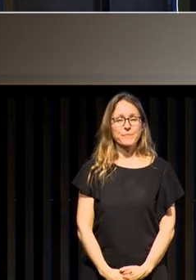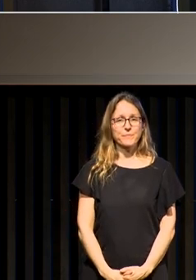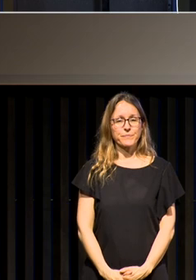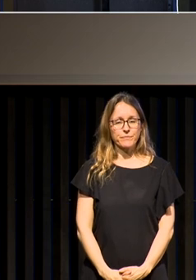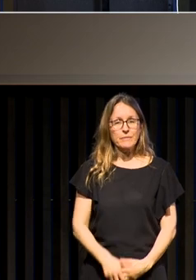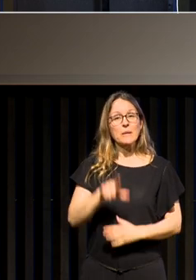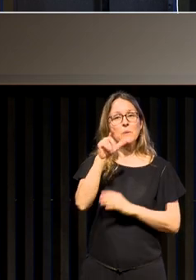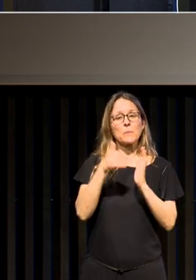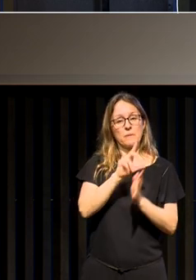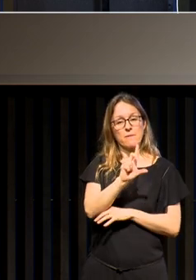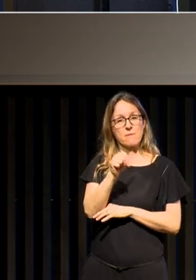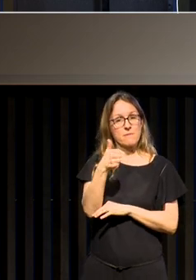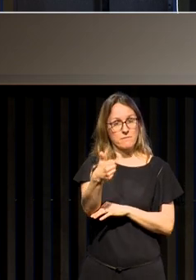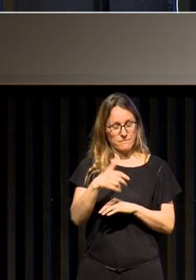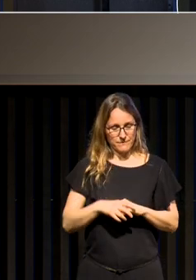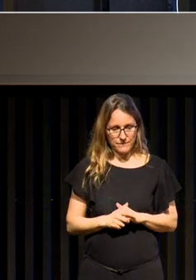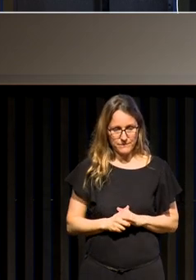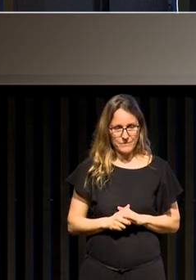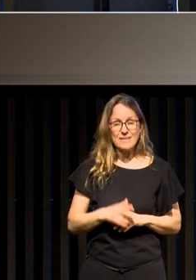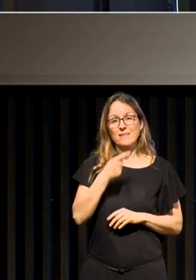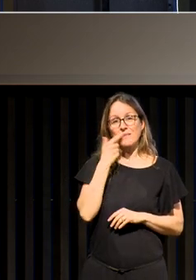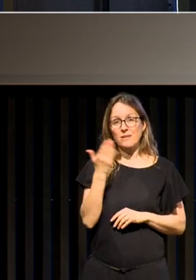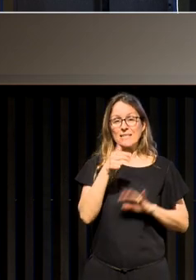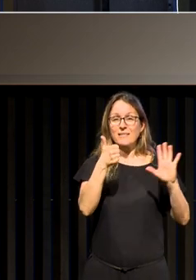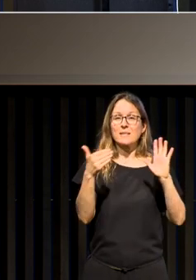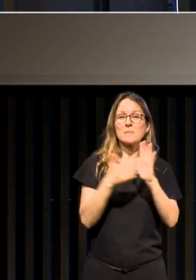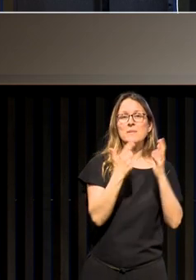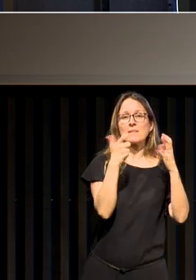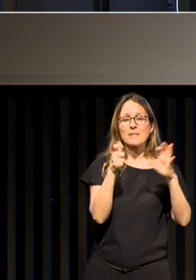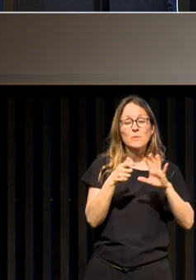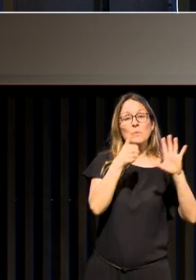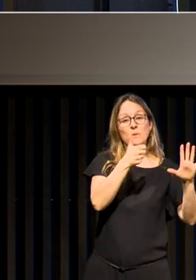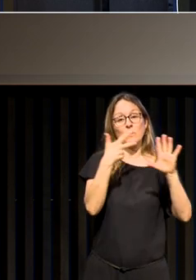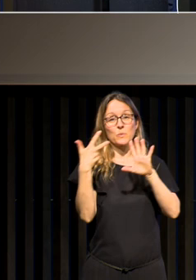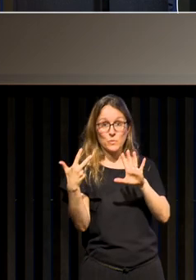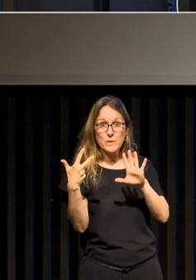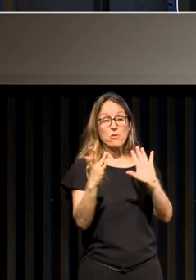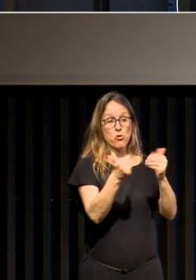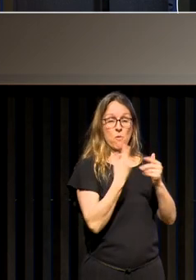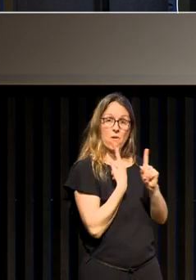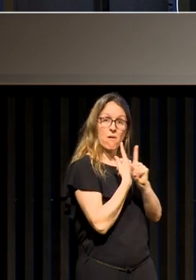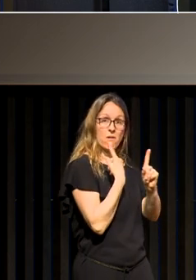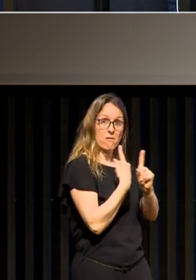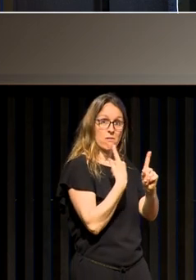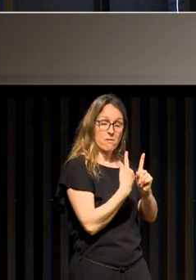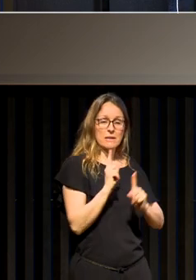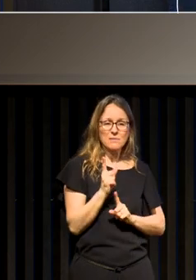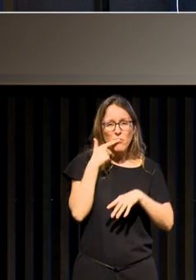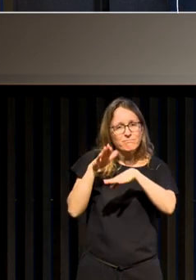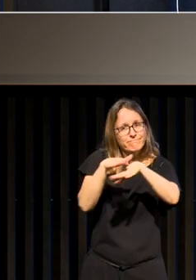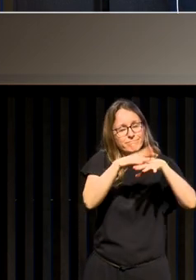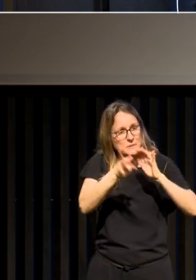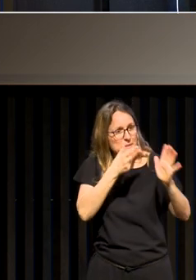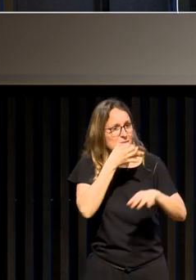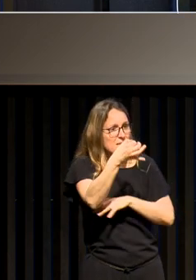En 2021, il y a eu donc 6768 demandes de consultation. Et je vous rappelle que